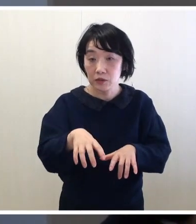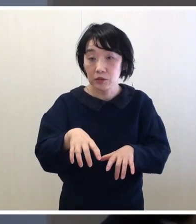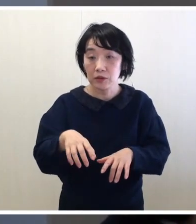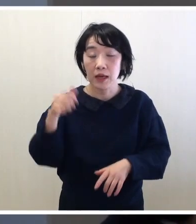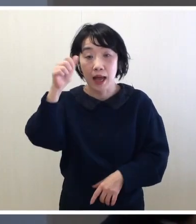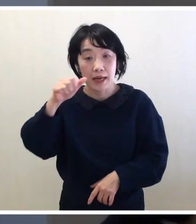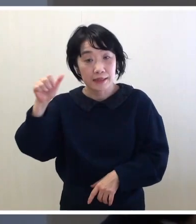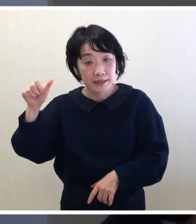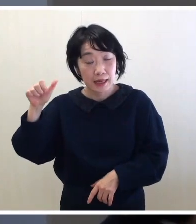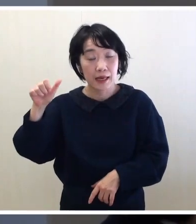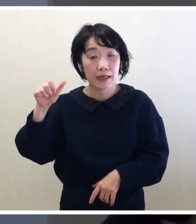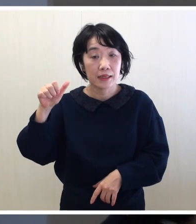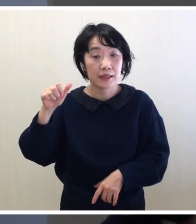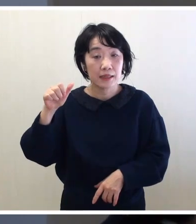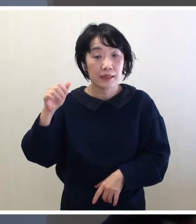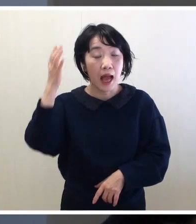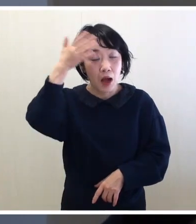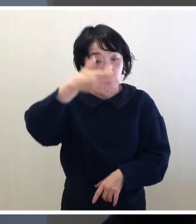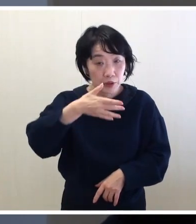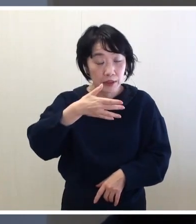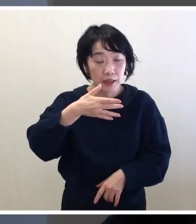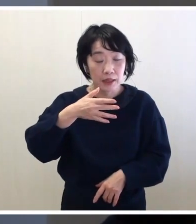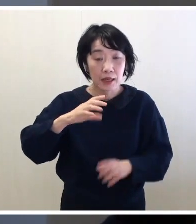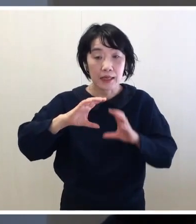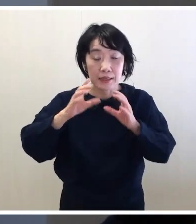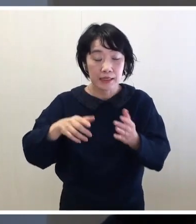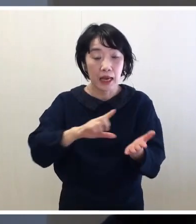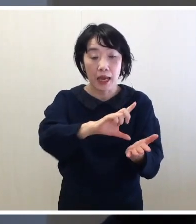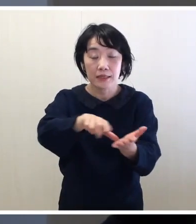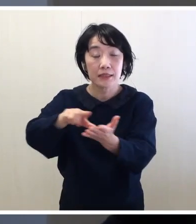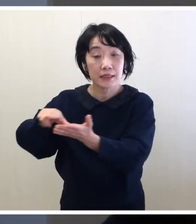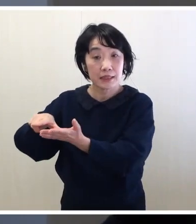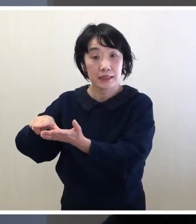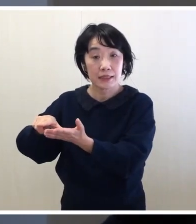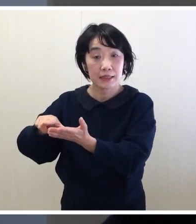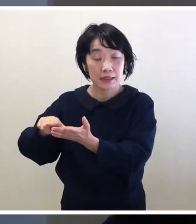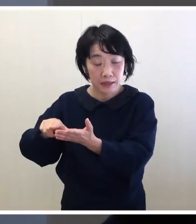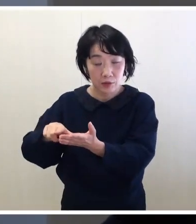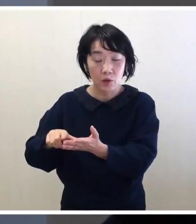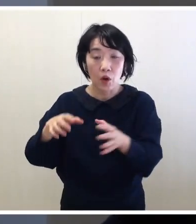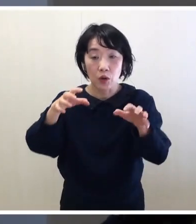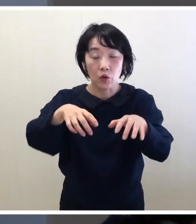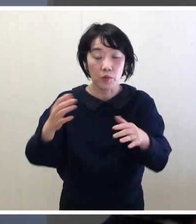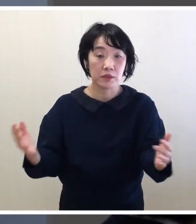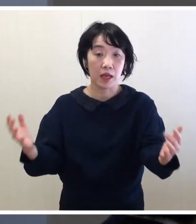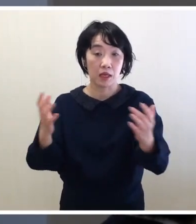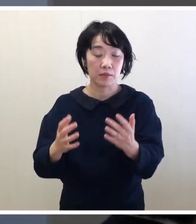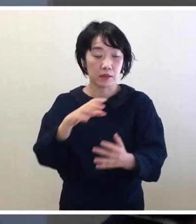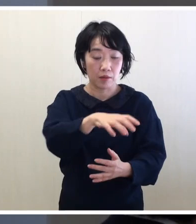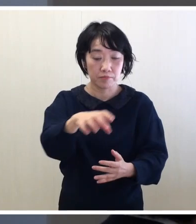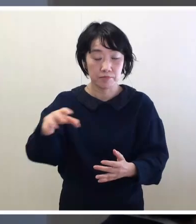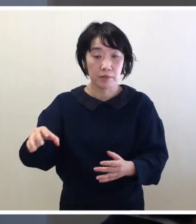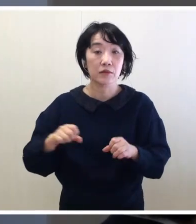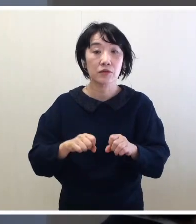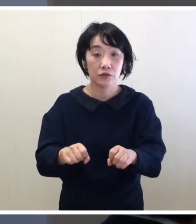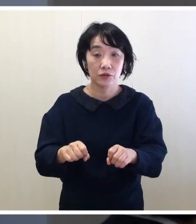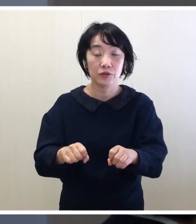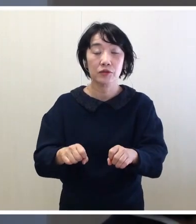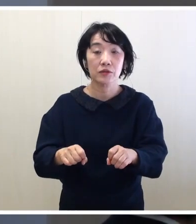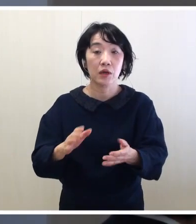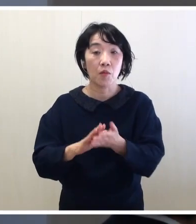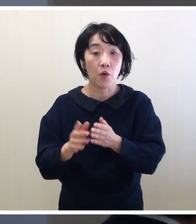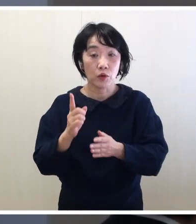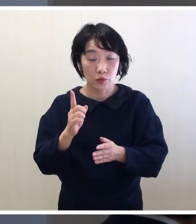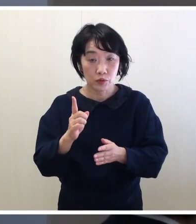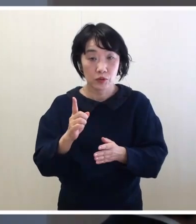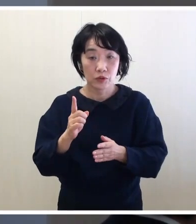アゾーン、アジアゾーン、サバンナゾーン、サバンナゾーンこれはアフリカですが、世界の各地域の動物を集めるようなゾーニング、